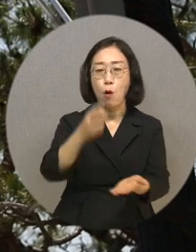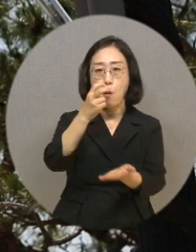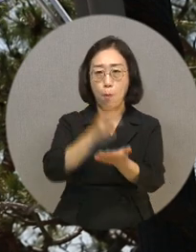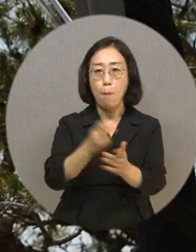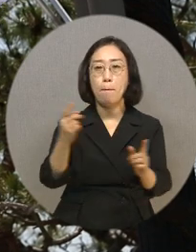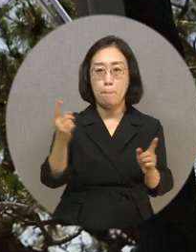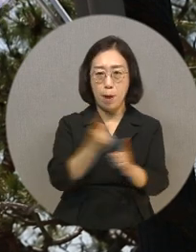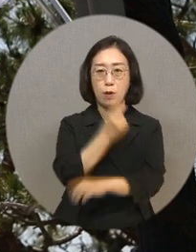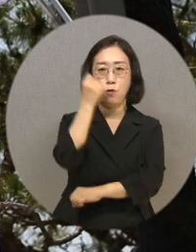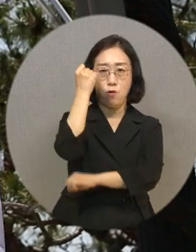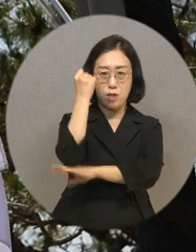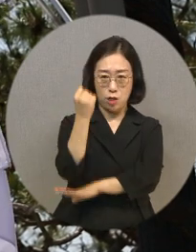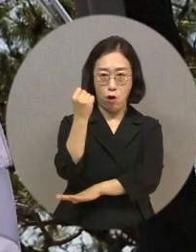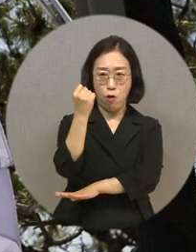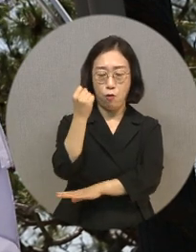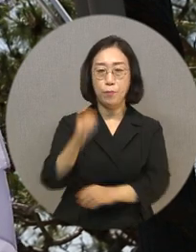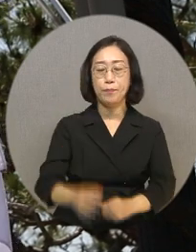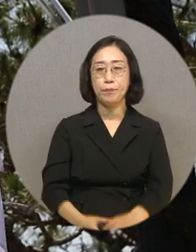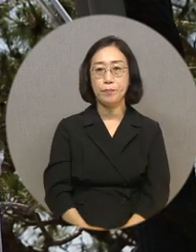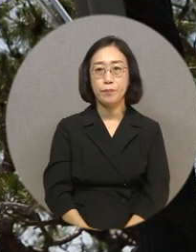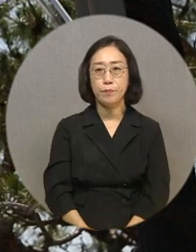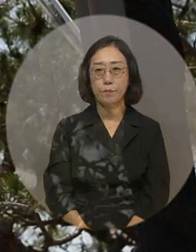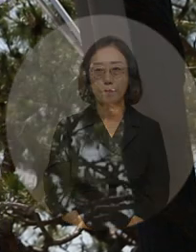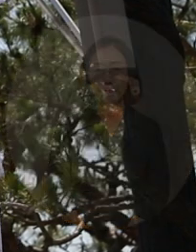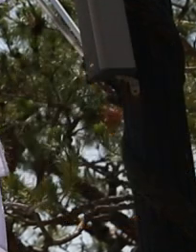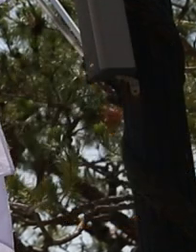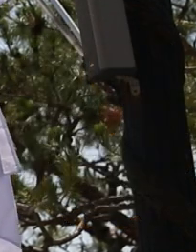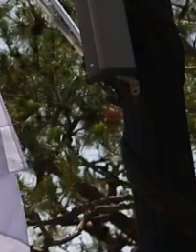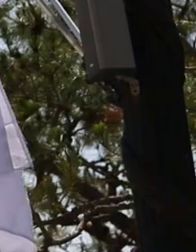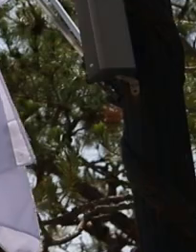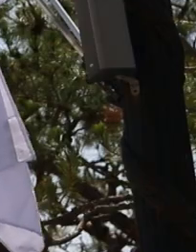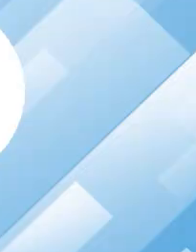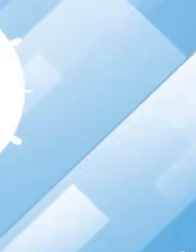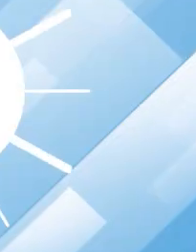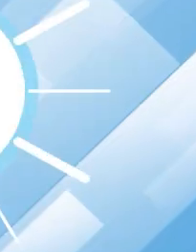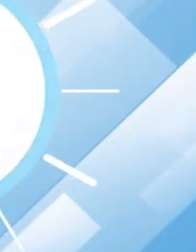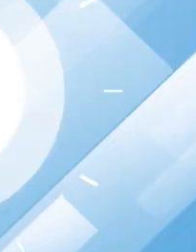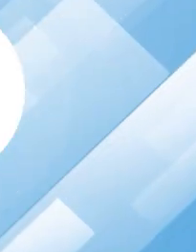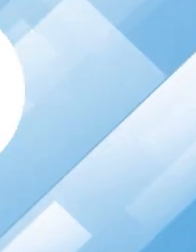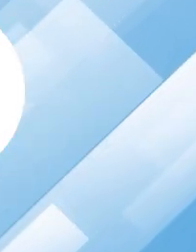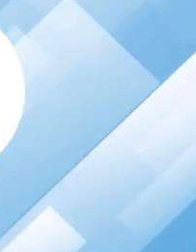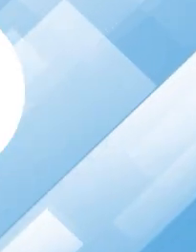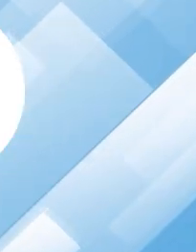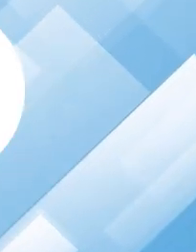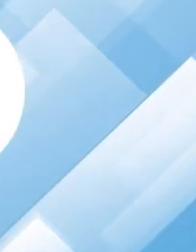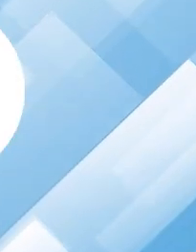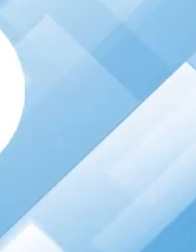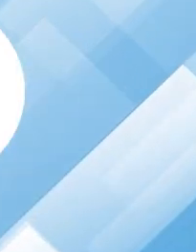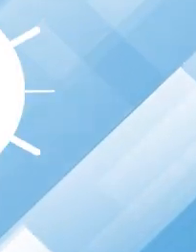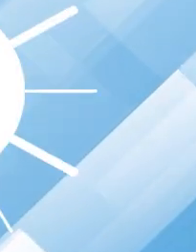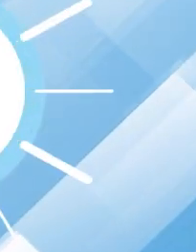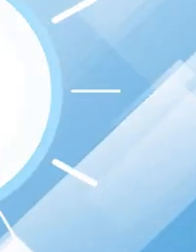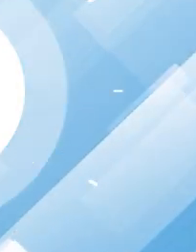마련됐습니다. 복지TV 뉴스 박태진입니다.